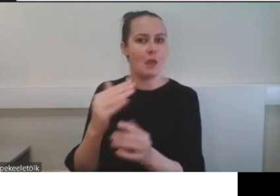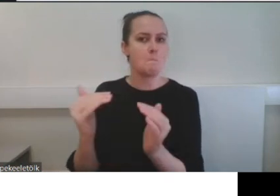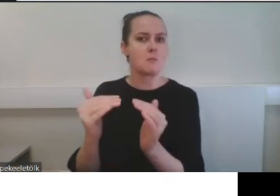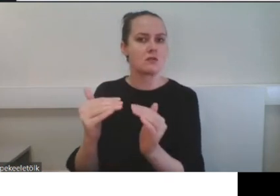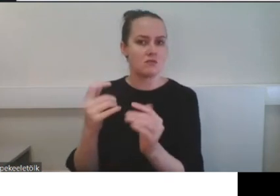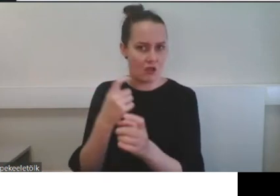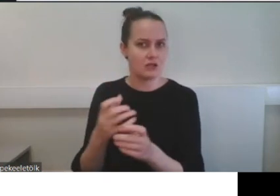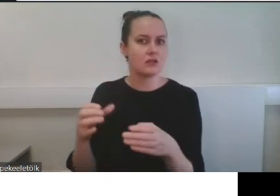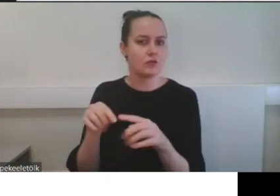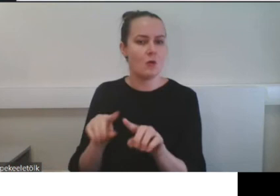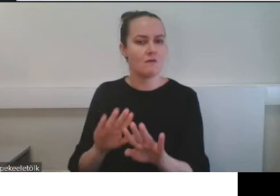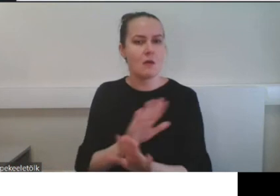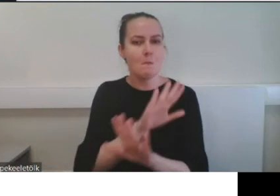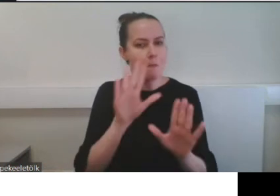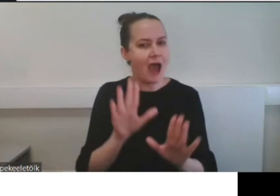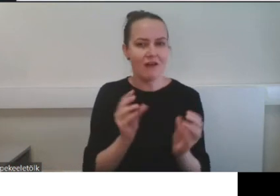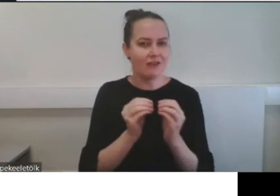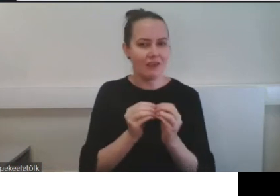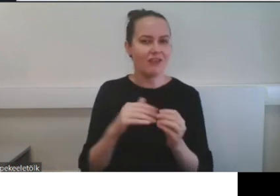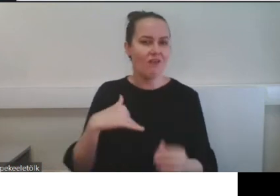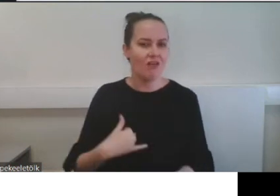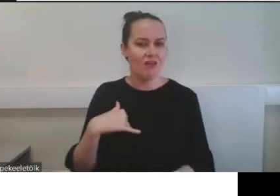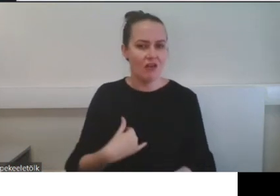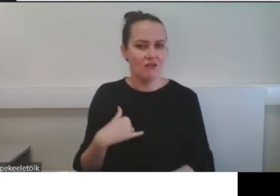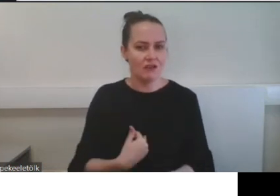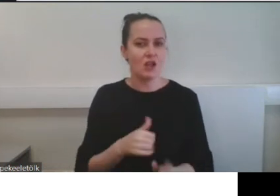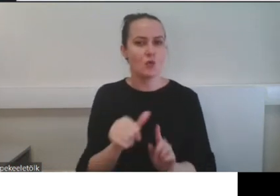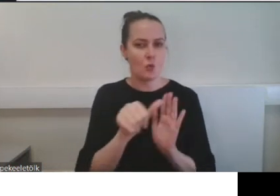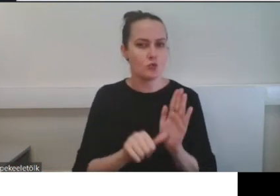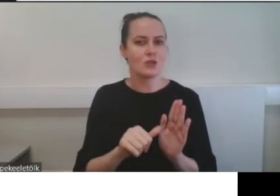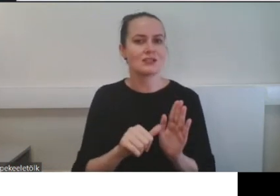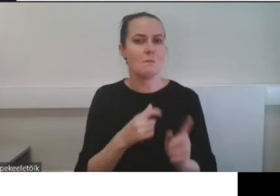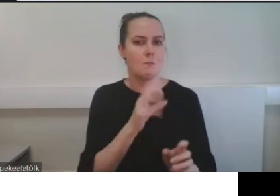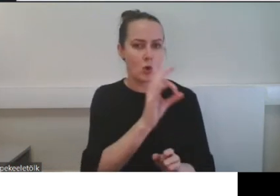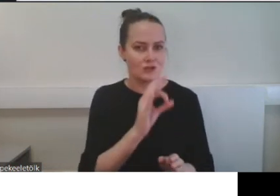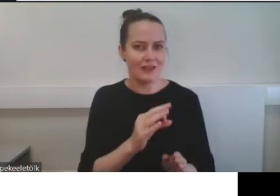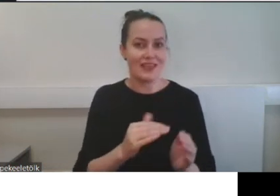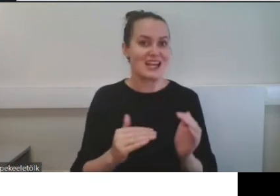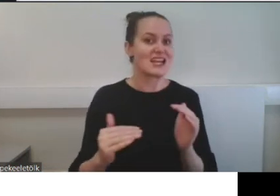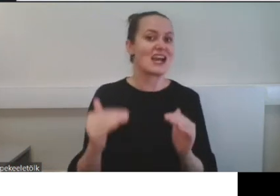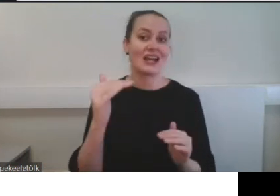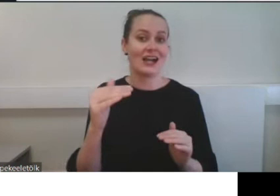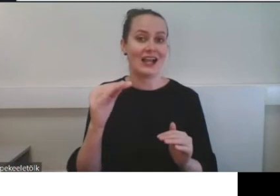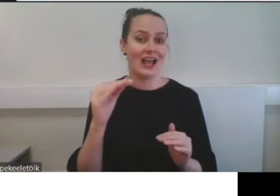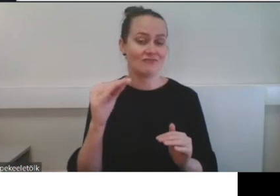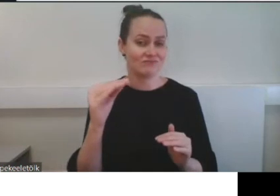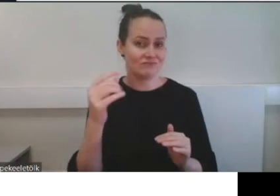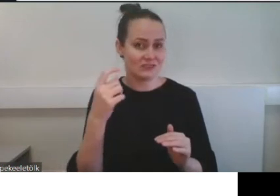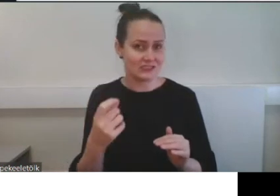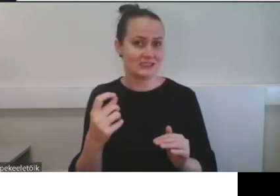000. Et miks me toome neid arve välja? Siin oli vahepeal üks küsimus, et kuidas poliitika